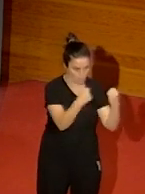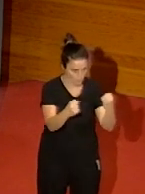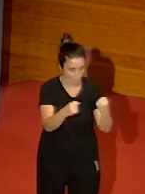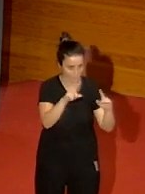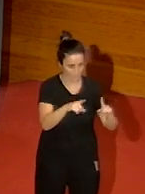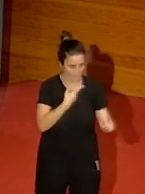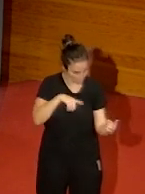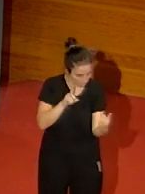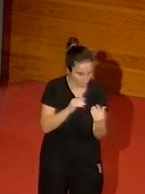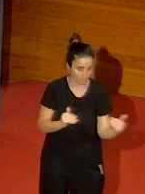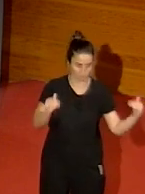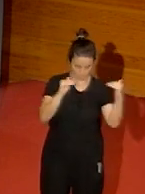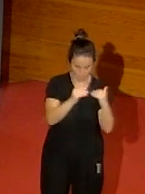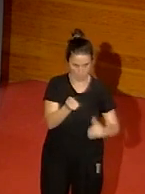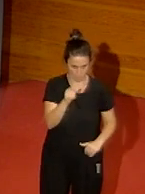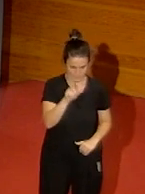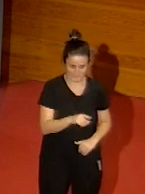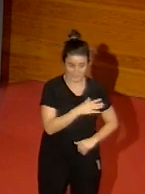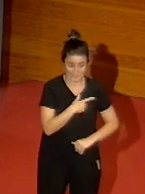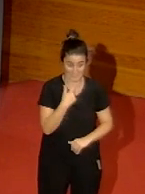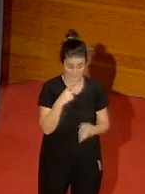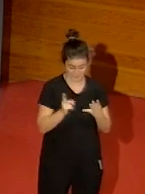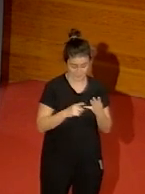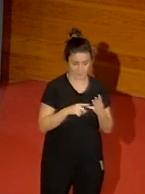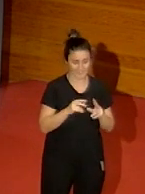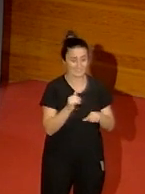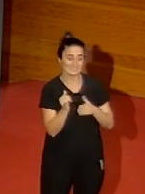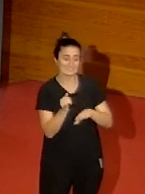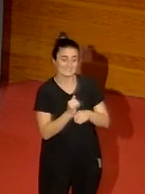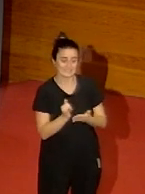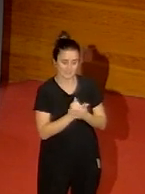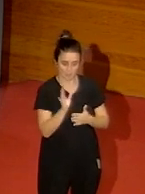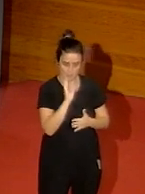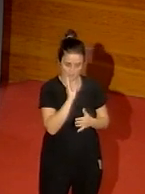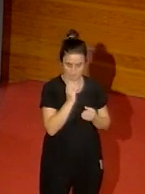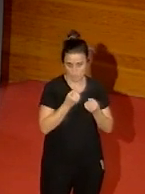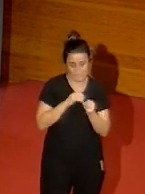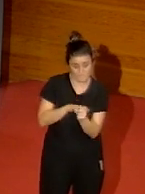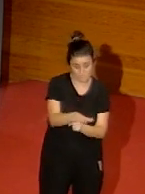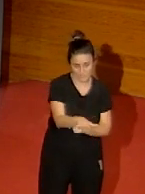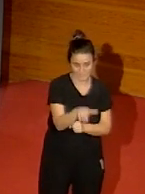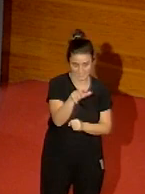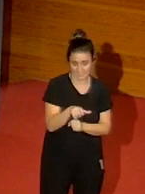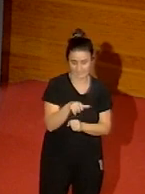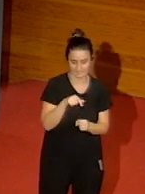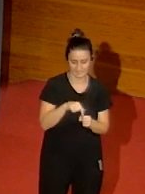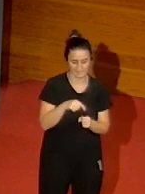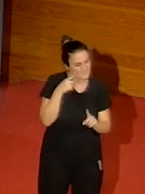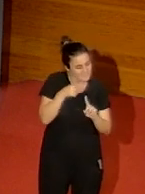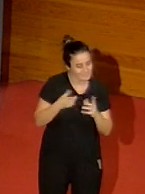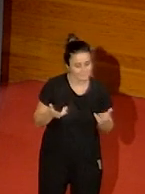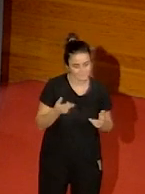ba, kazetari influencer deitu duan horrek, horren helburua edo motivazioa da,